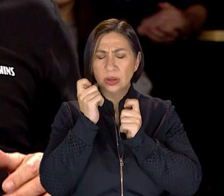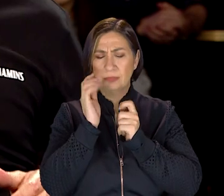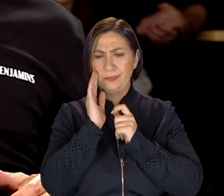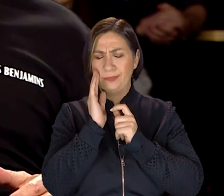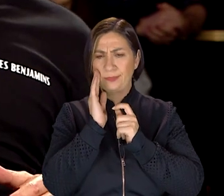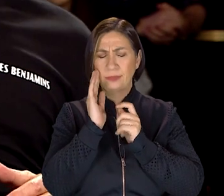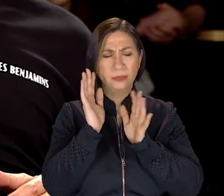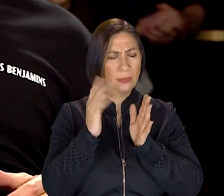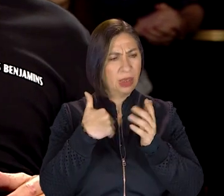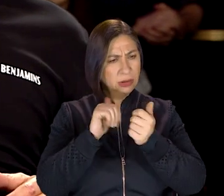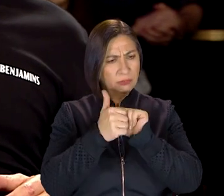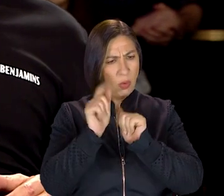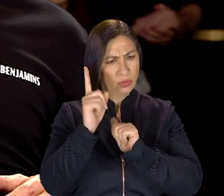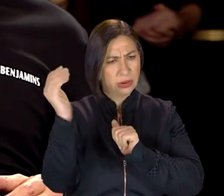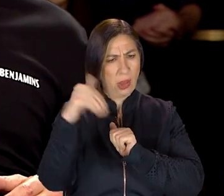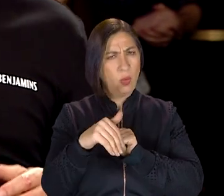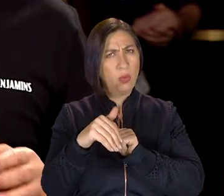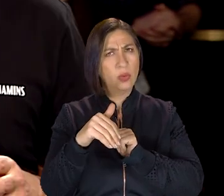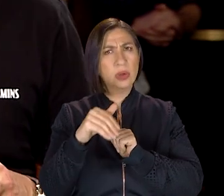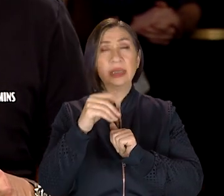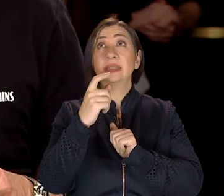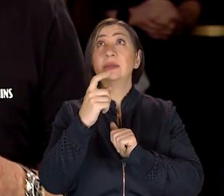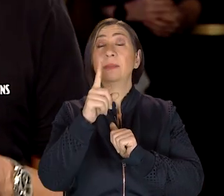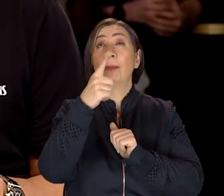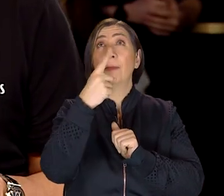var abi. Bir spor hocası geliyor. Sene